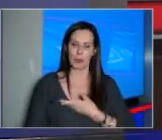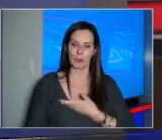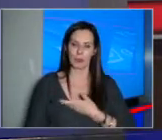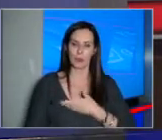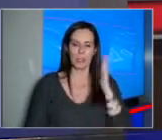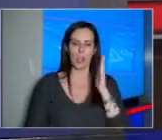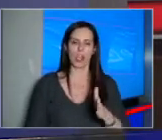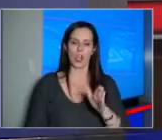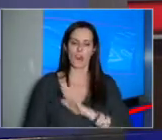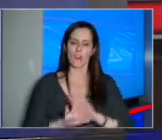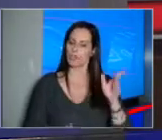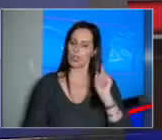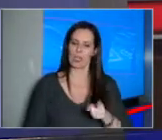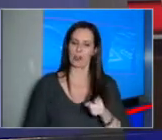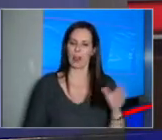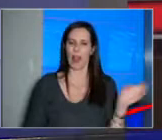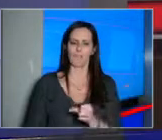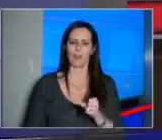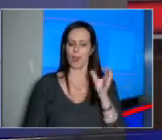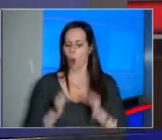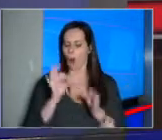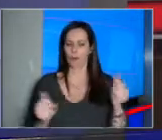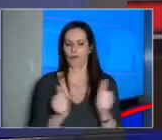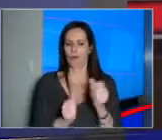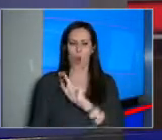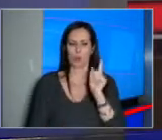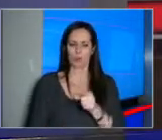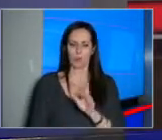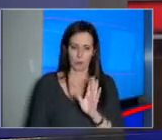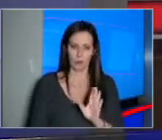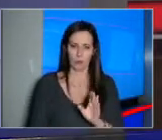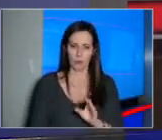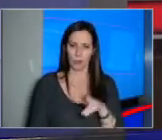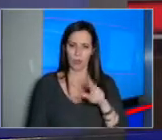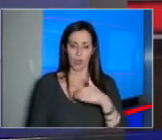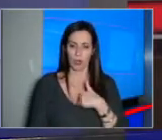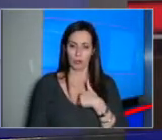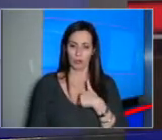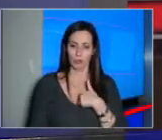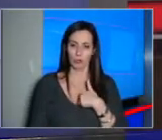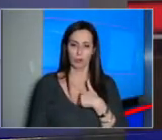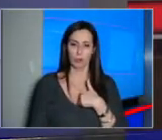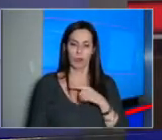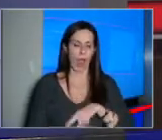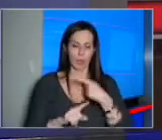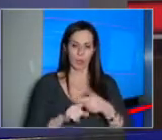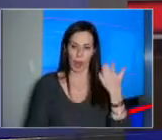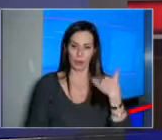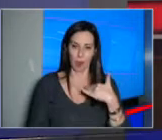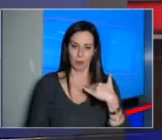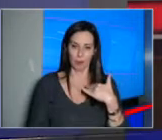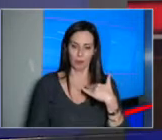בצורה ישירה, מבלי להידרש לסיוע של גורמים נוספים. ולענייננו, יש לנו יד מכוונת, שעד היום הייתה